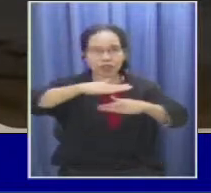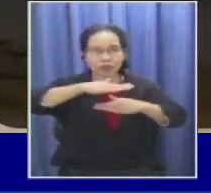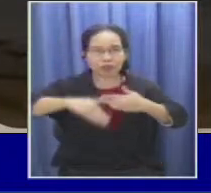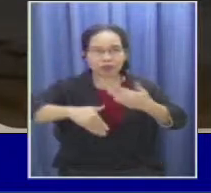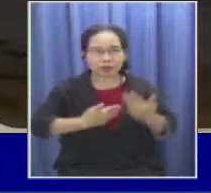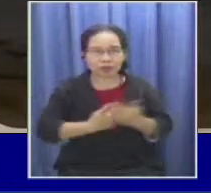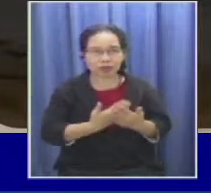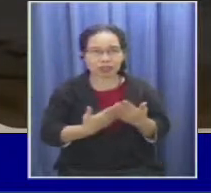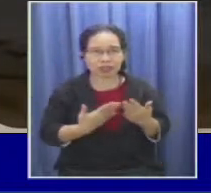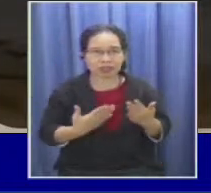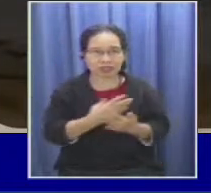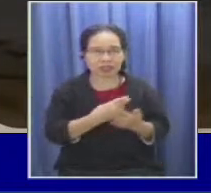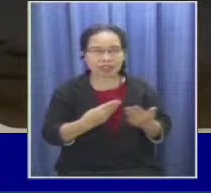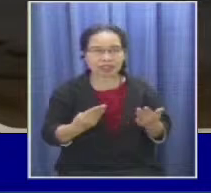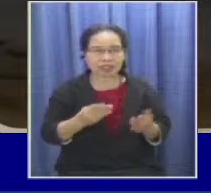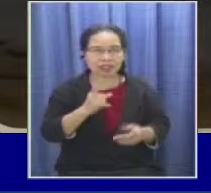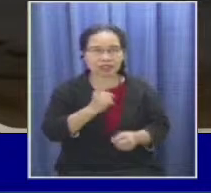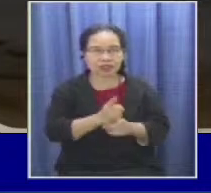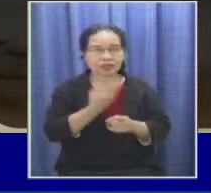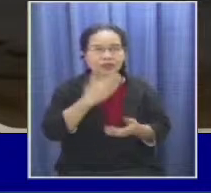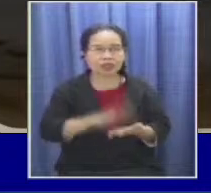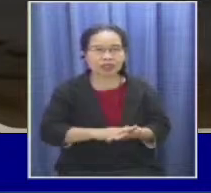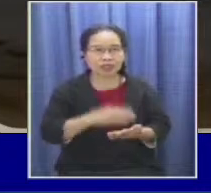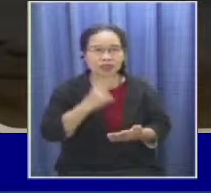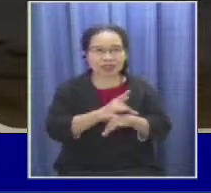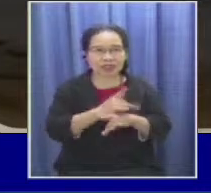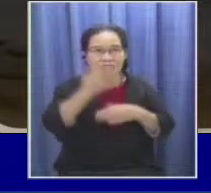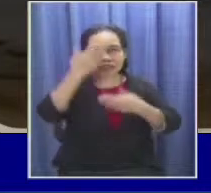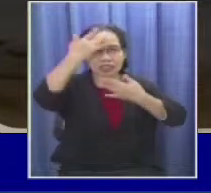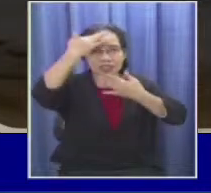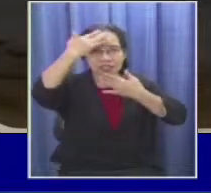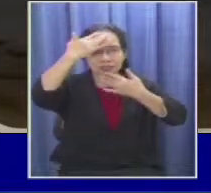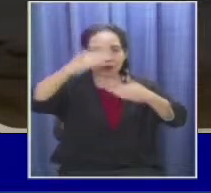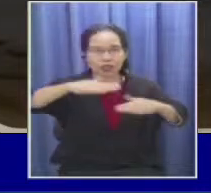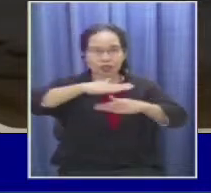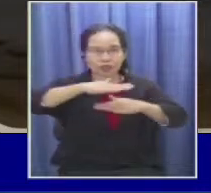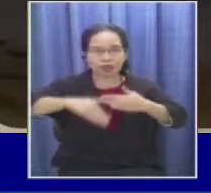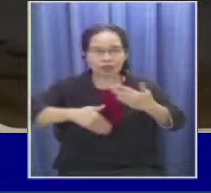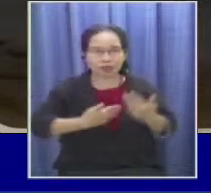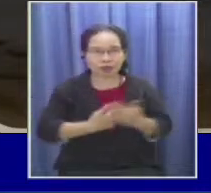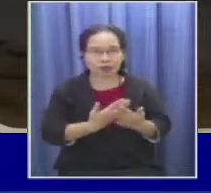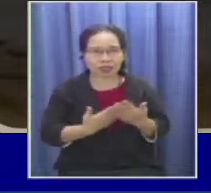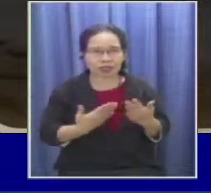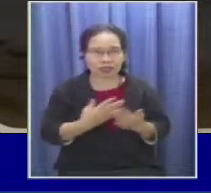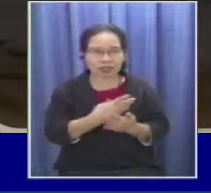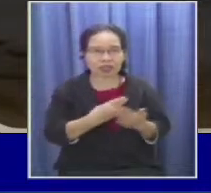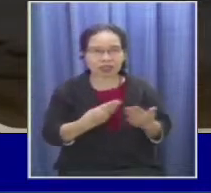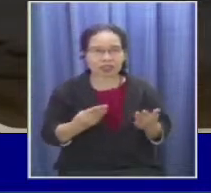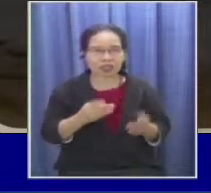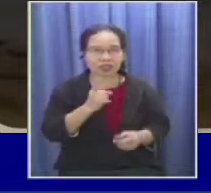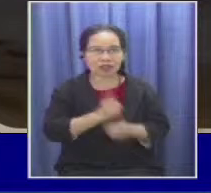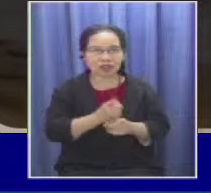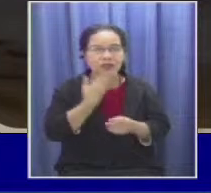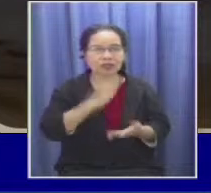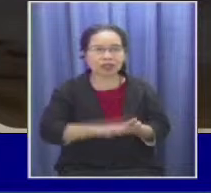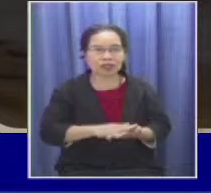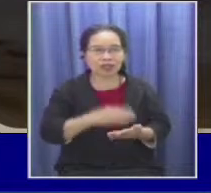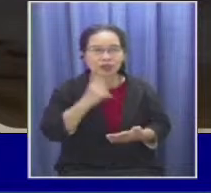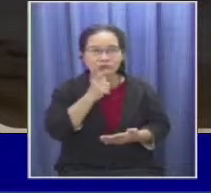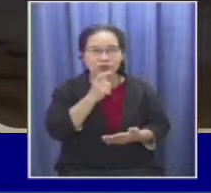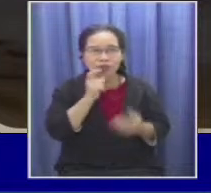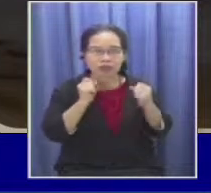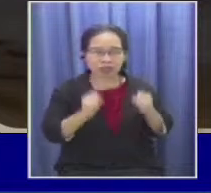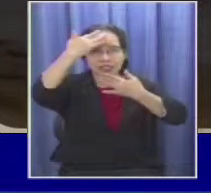Jeremiah nwoma eti dunkron chemu eti dunson chemu nkron Jeremiah 17 verse 9 akoma wo hoi eye